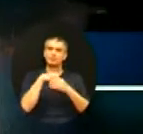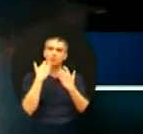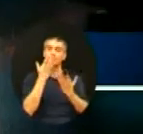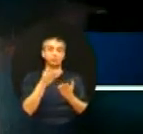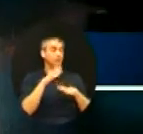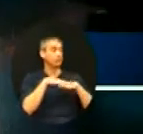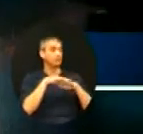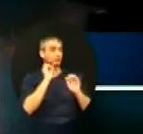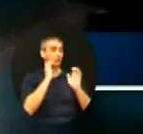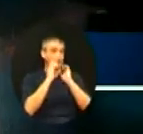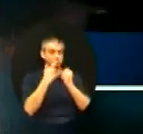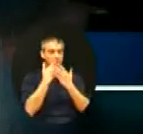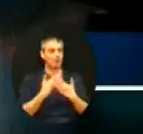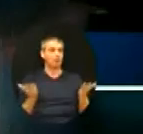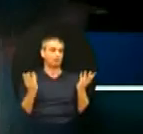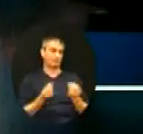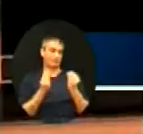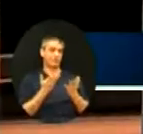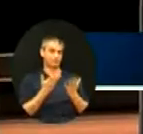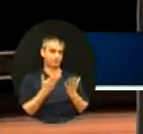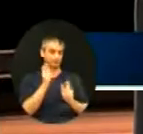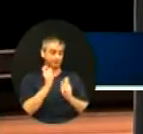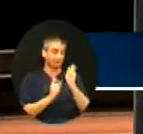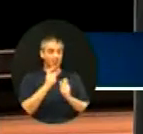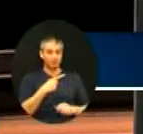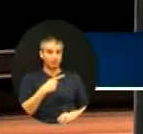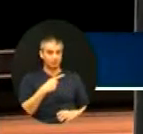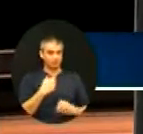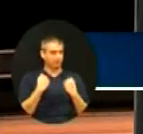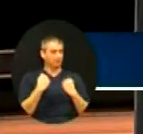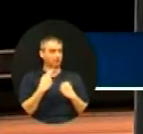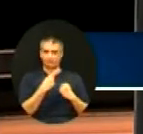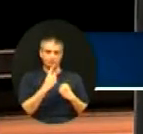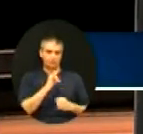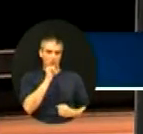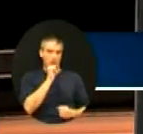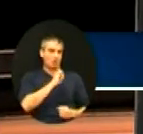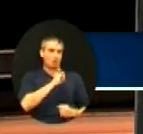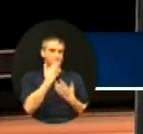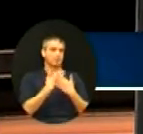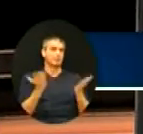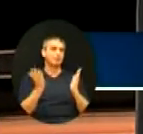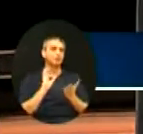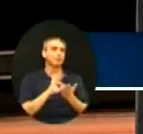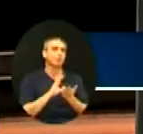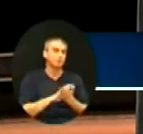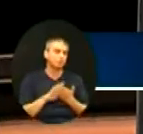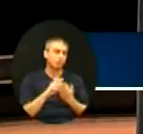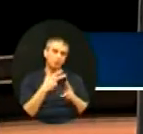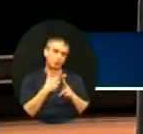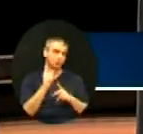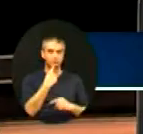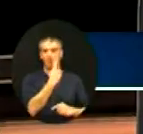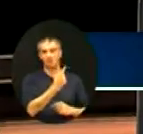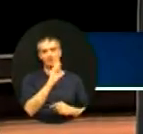הזאת. תפקיד של התקשורת, לחשוף דברים שאנשים חזקים לא מעוניינים שיחשפו. נקודה. חוץ מלדווח